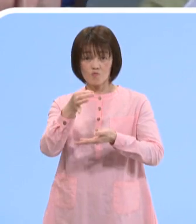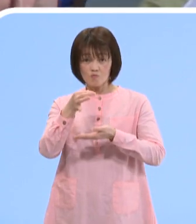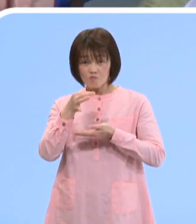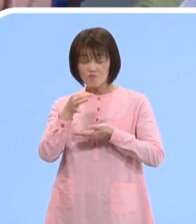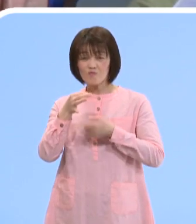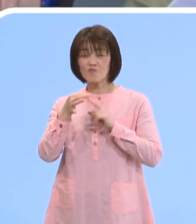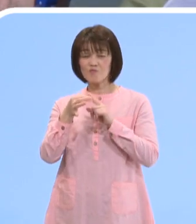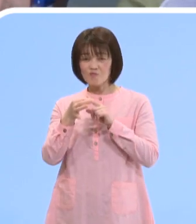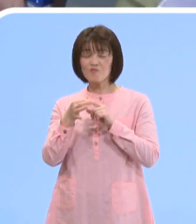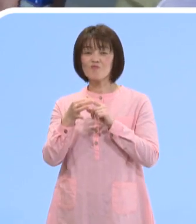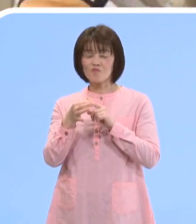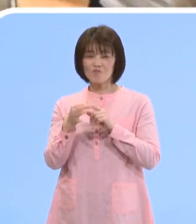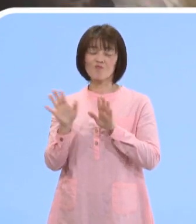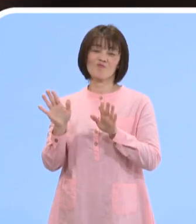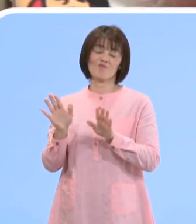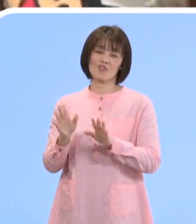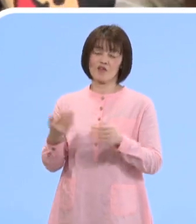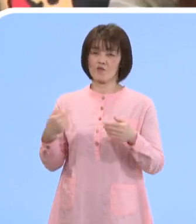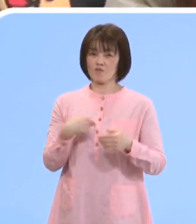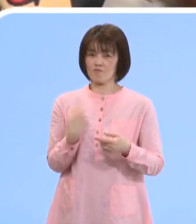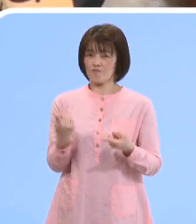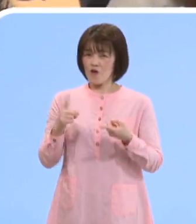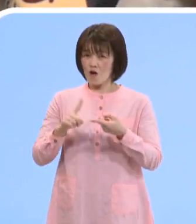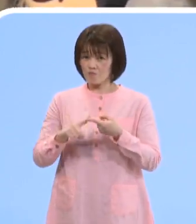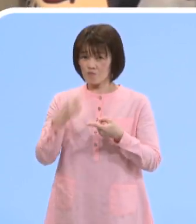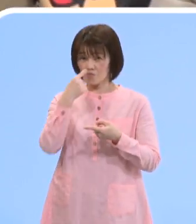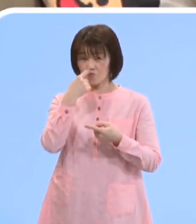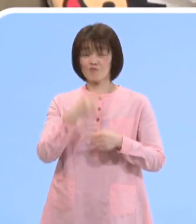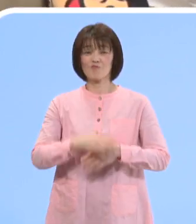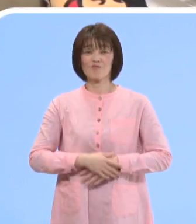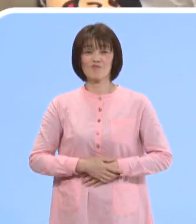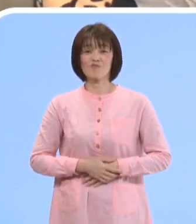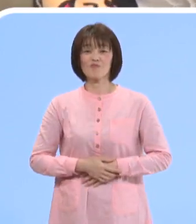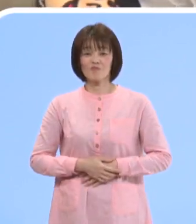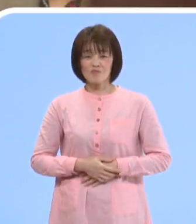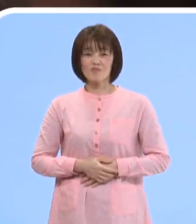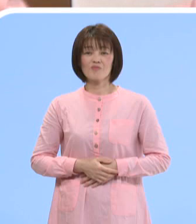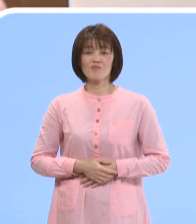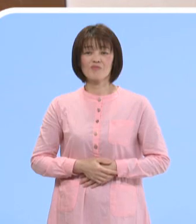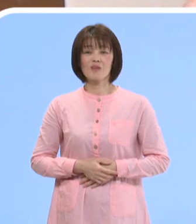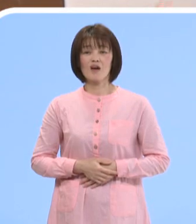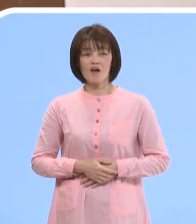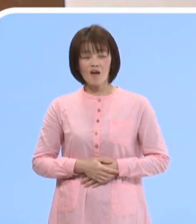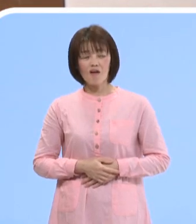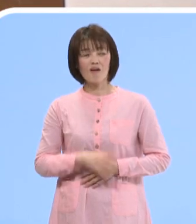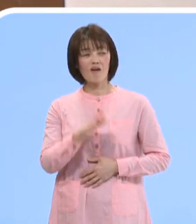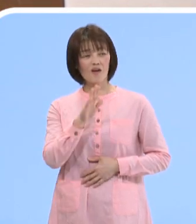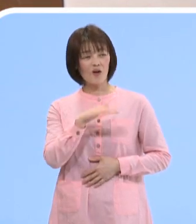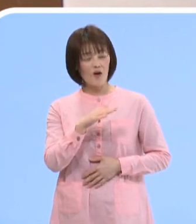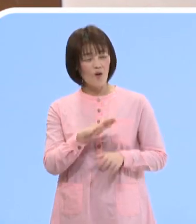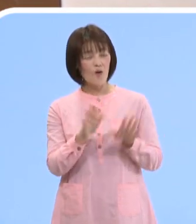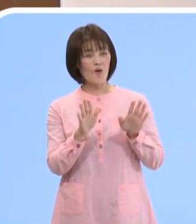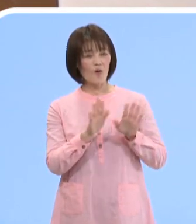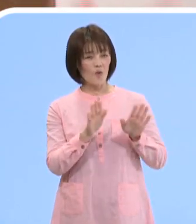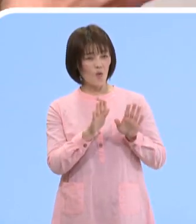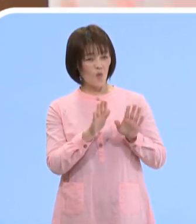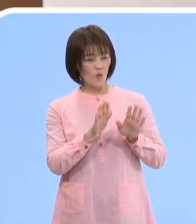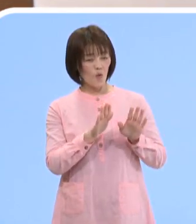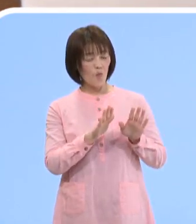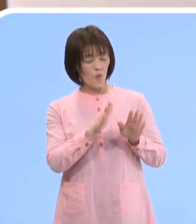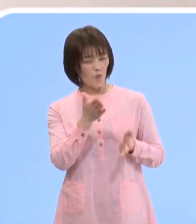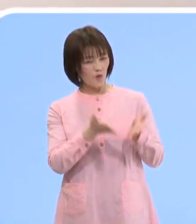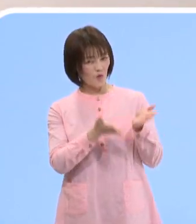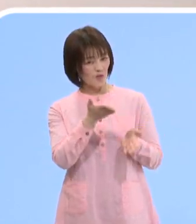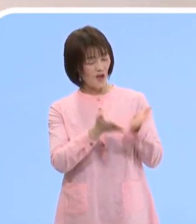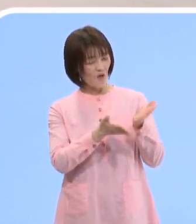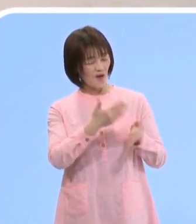もね、いただけるという感じで、 うん、どうですか、やっぱ豊田さんもこう子供さんを見ることで なんか楽しい